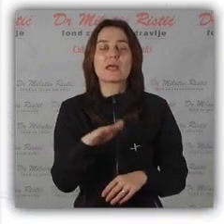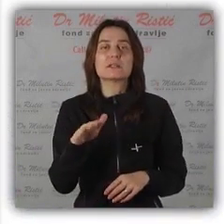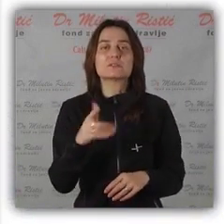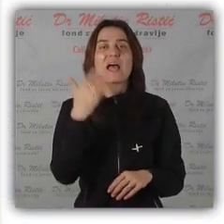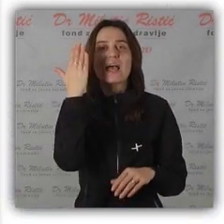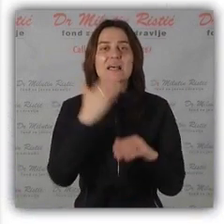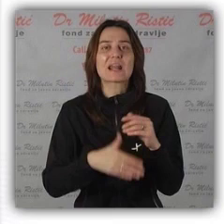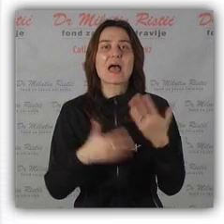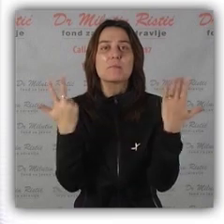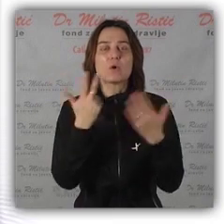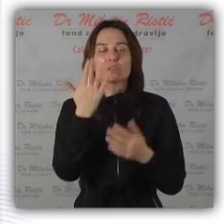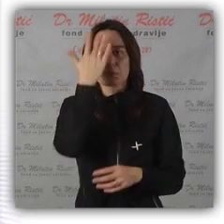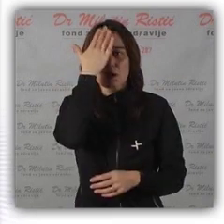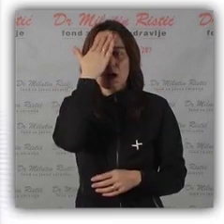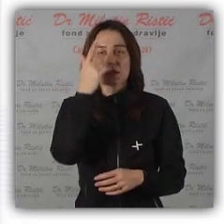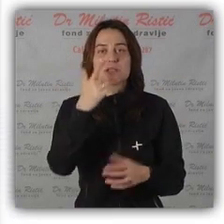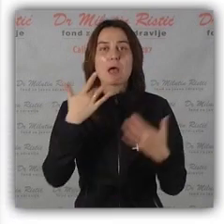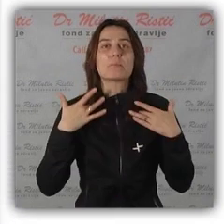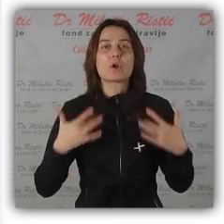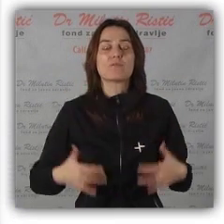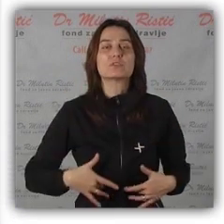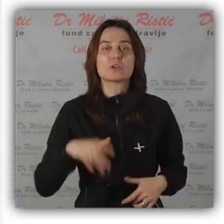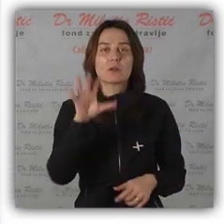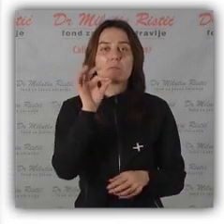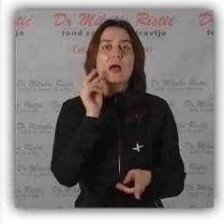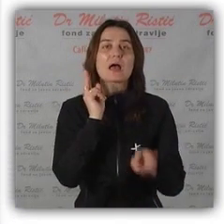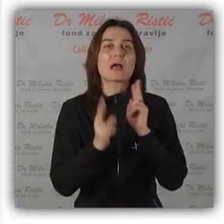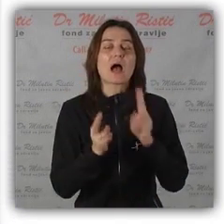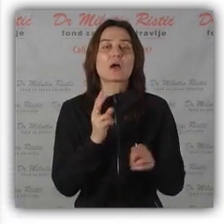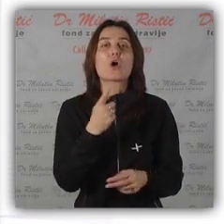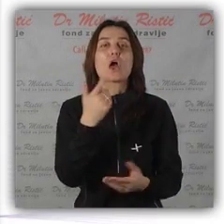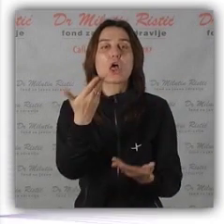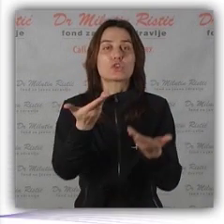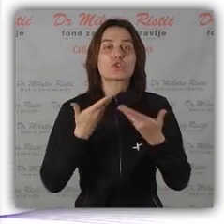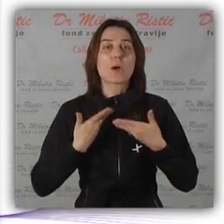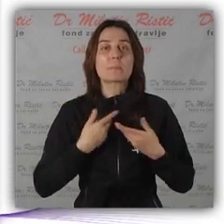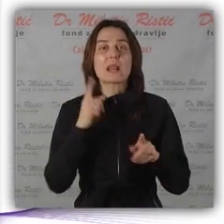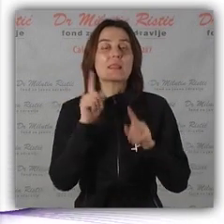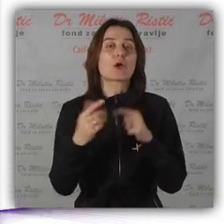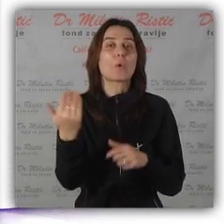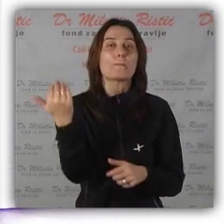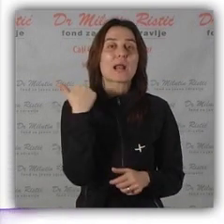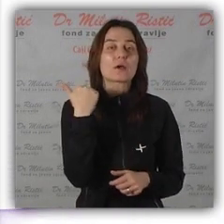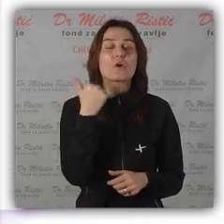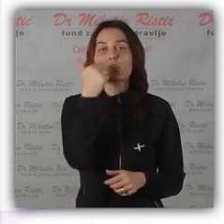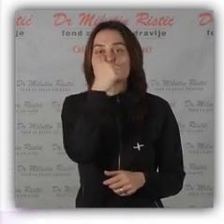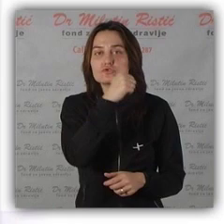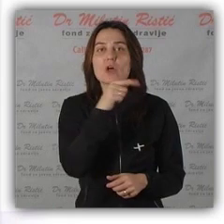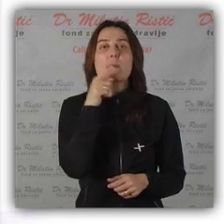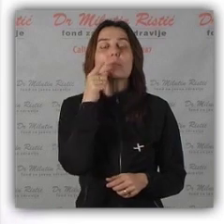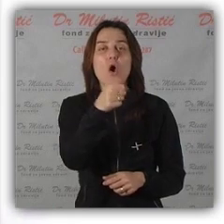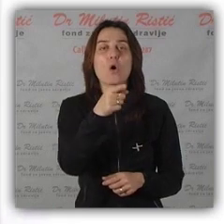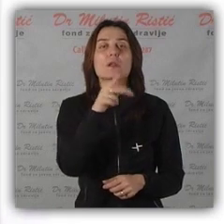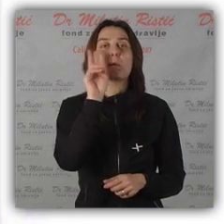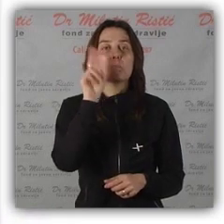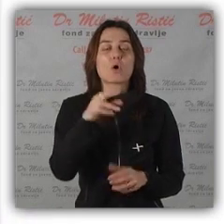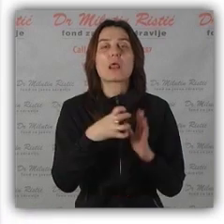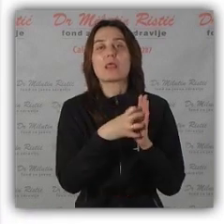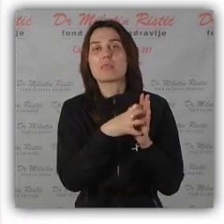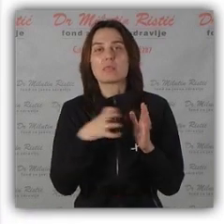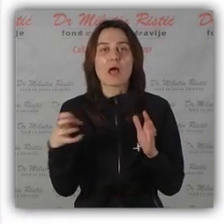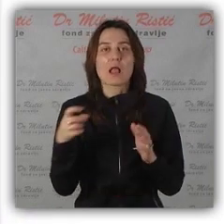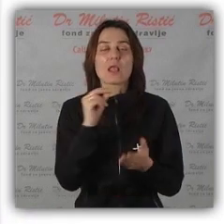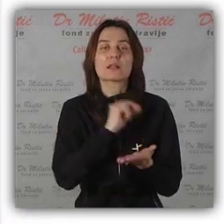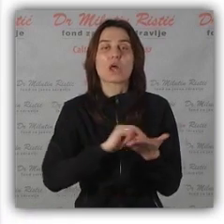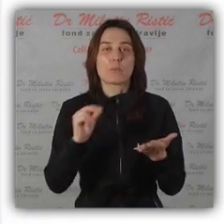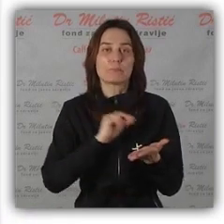dovode decu krajem 8. razreda na profesionalnu orijentaciju kako bi upravo dobili tu neku preporuku šta bi oni